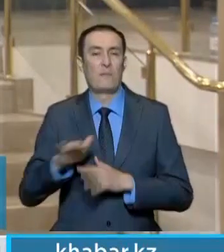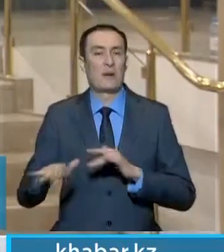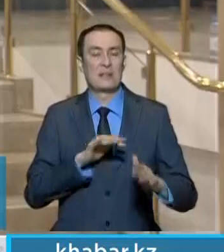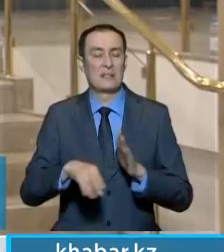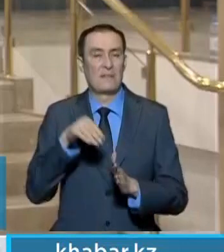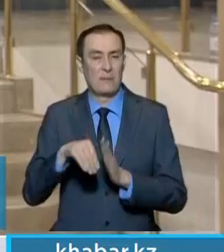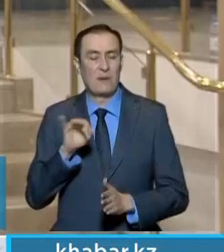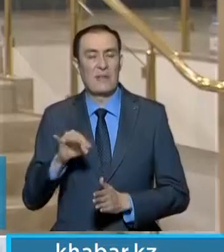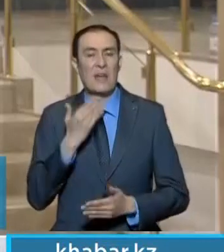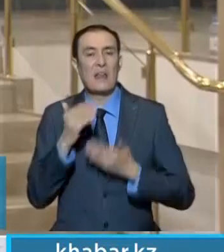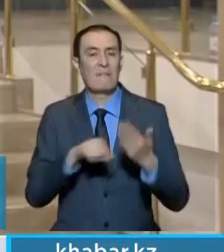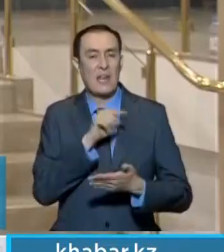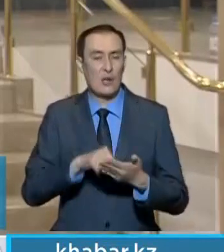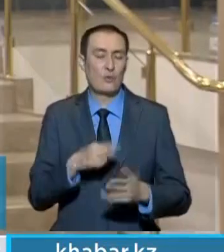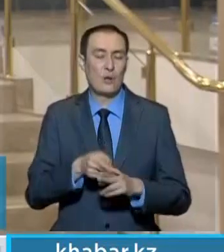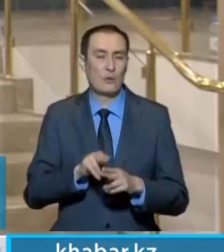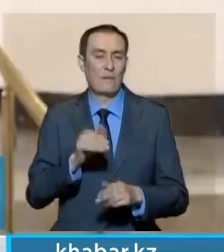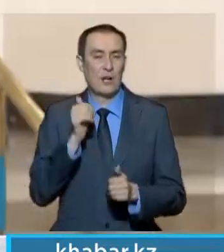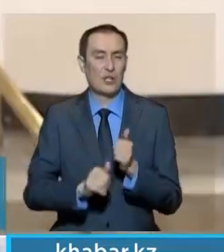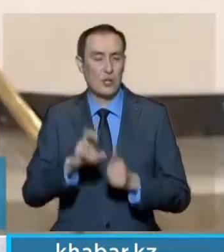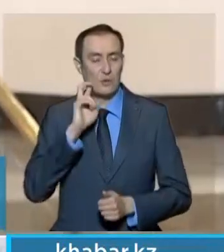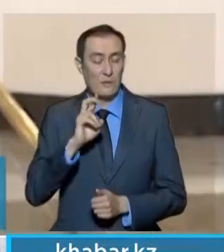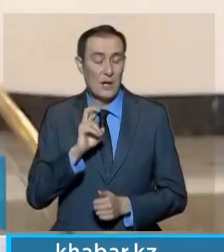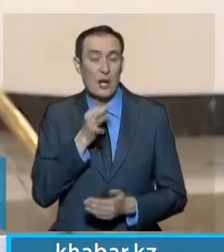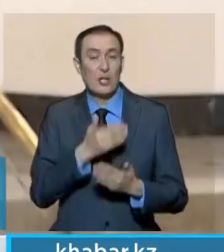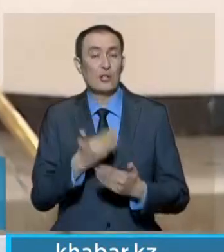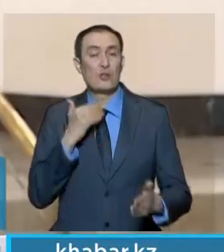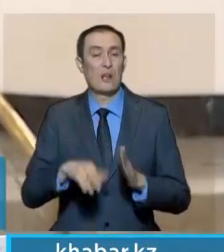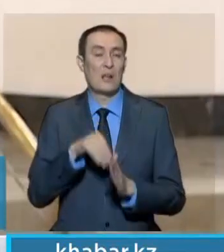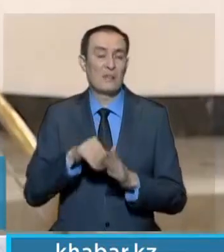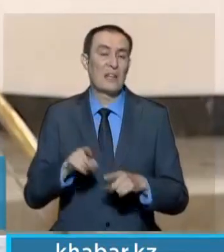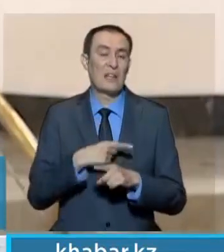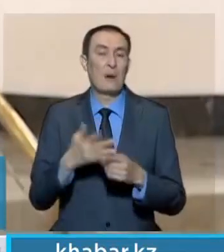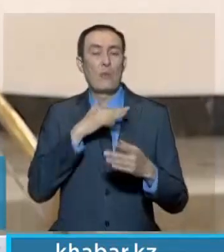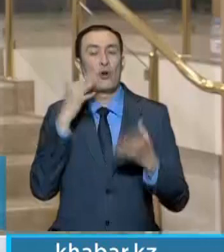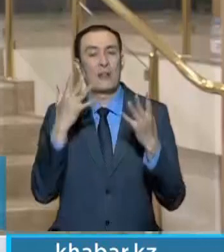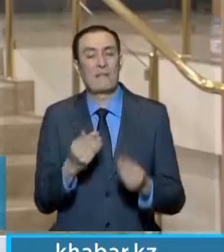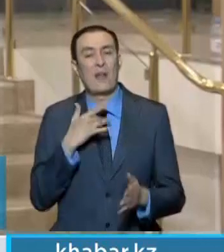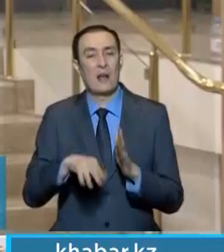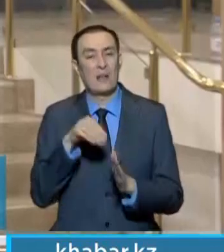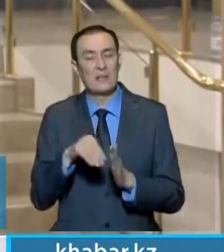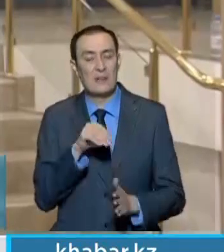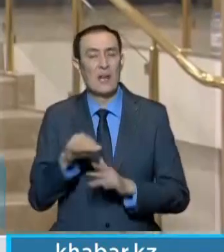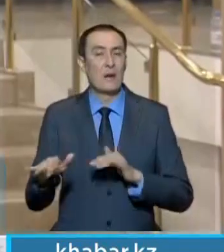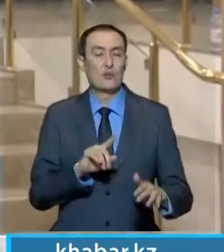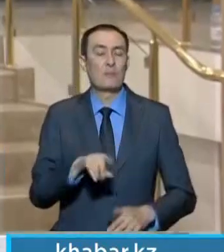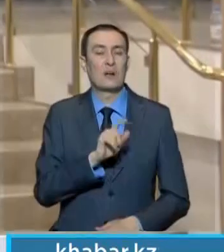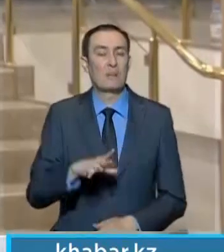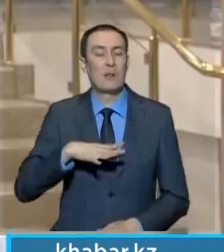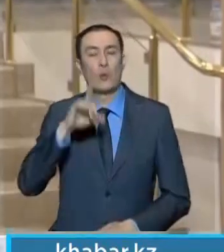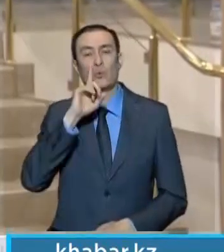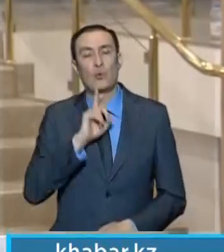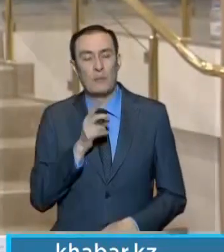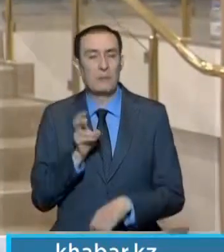выборов и референдум, который проходит в каждой из стран. Досрочное голосование или многодневное голосование проводится для того, чтобы гражданам удобно